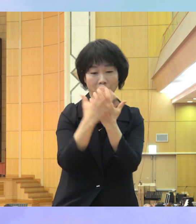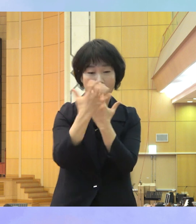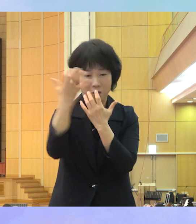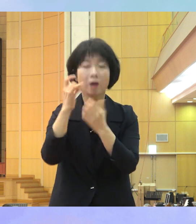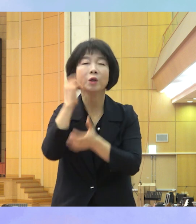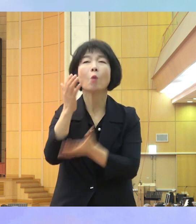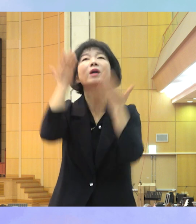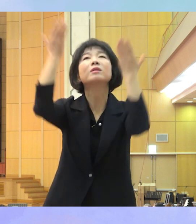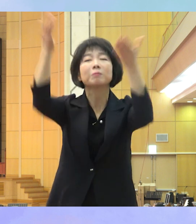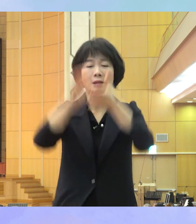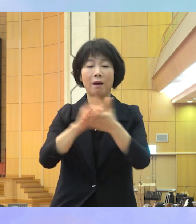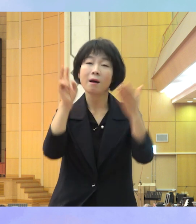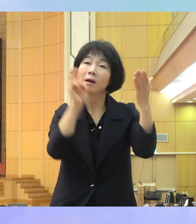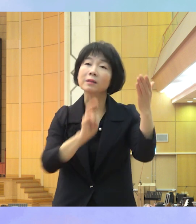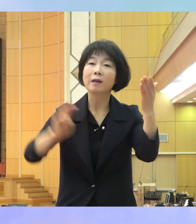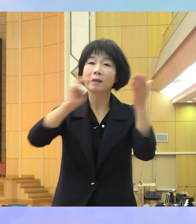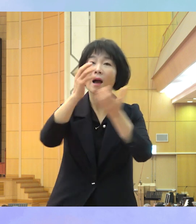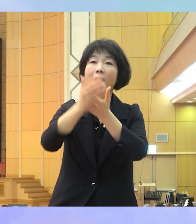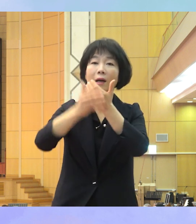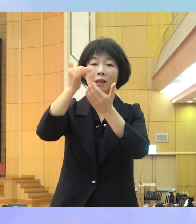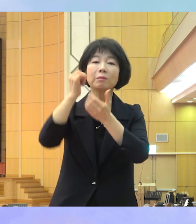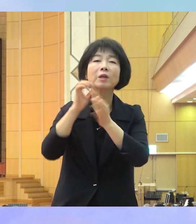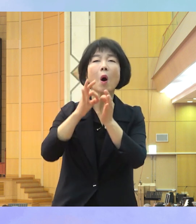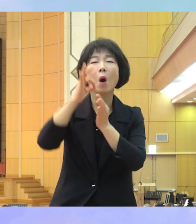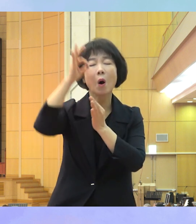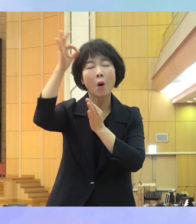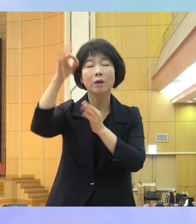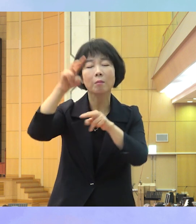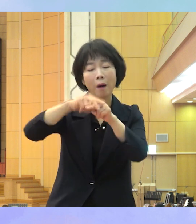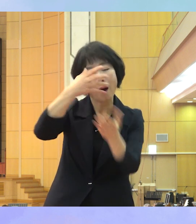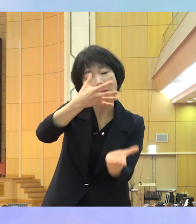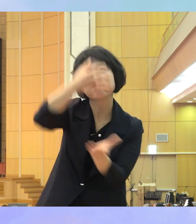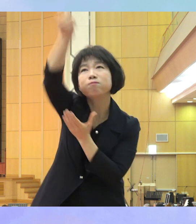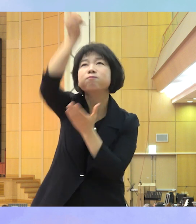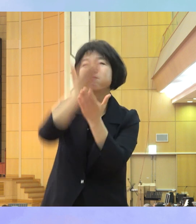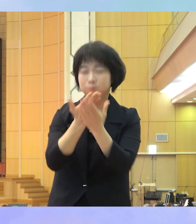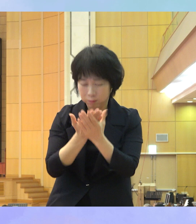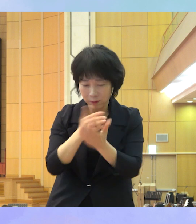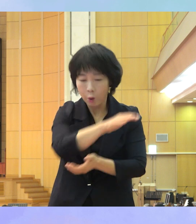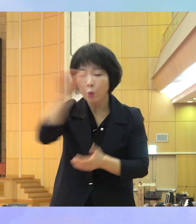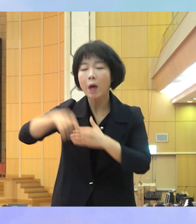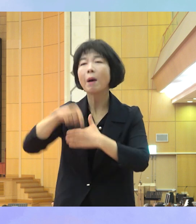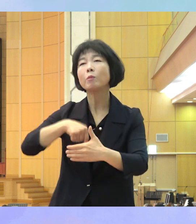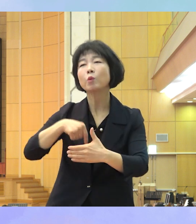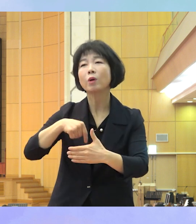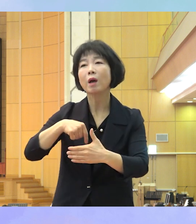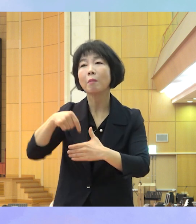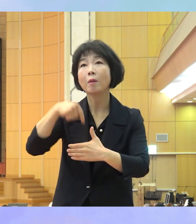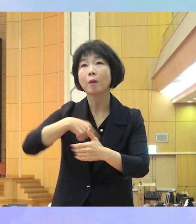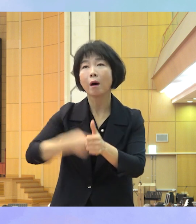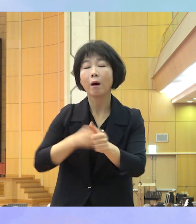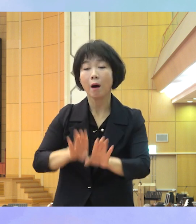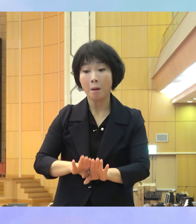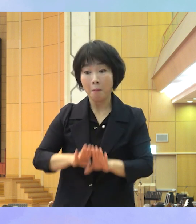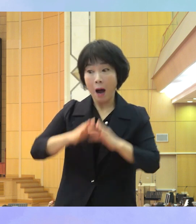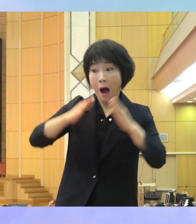때 이 찬양이 하나님의 영원한 보좌를 움직이게 하시고 우리의 마음의 문도 함께 열려 하나님께